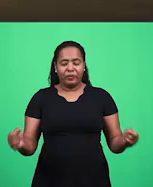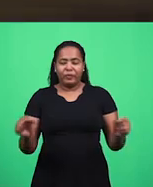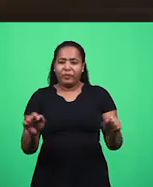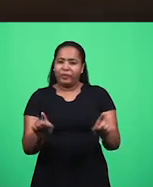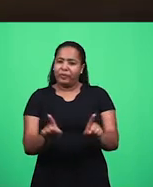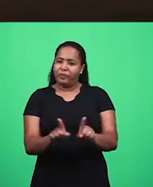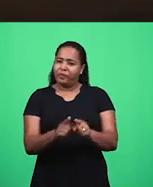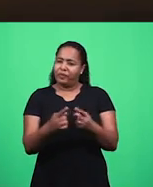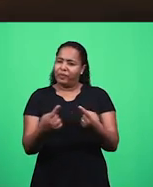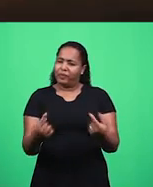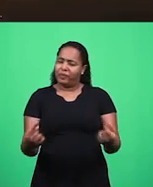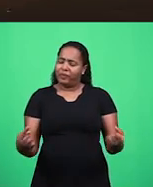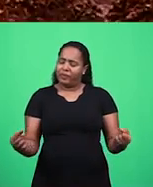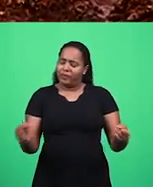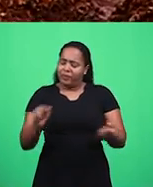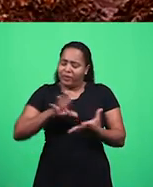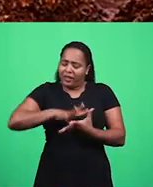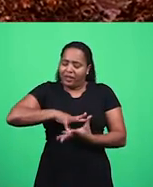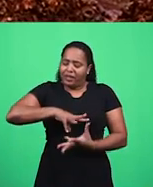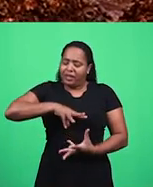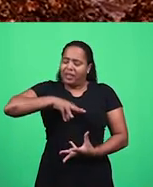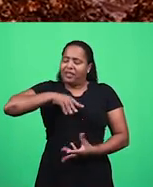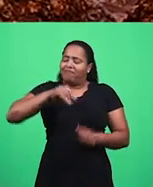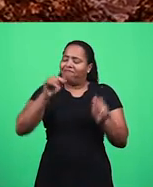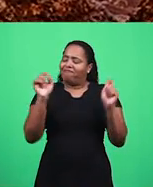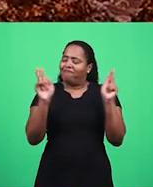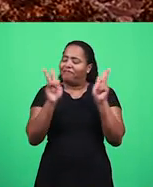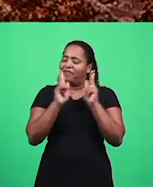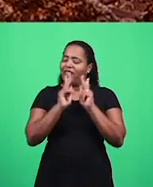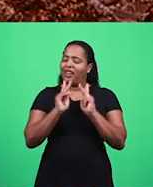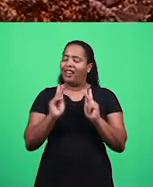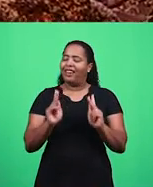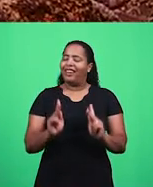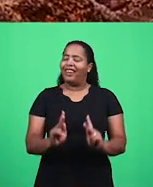Мир, который я чувствую в душе моей,